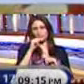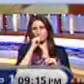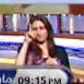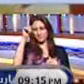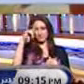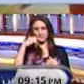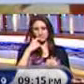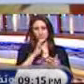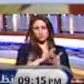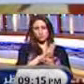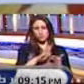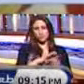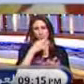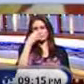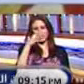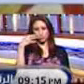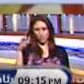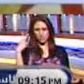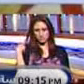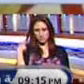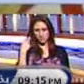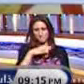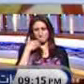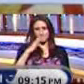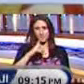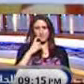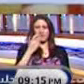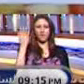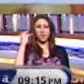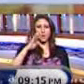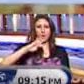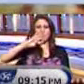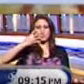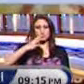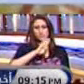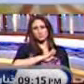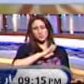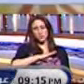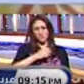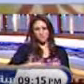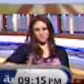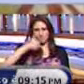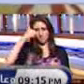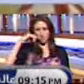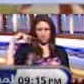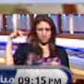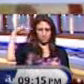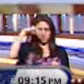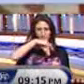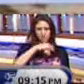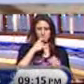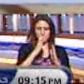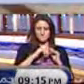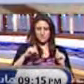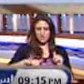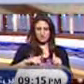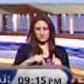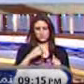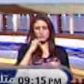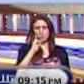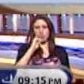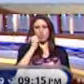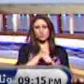للأسف لم يمنح ال 33 ضابط اللي كانوا من خيرة الضباط على الطيارة، وهم طبعا ضباط مصريين كانوا في